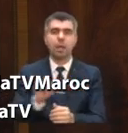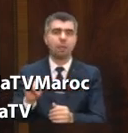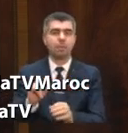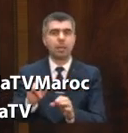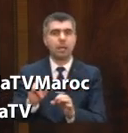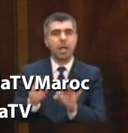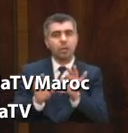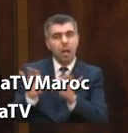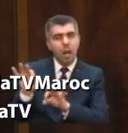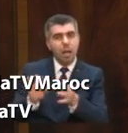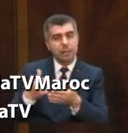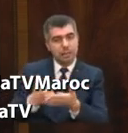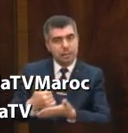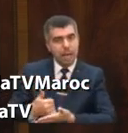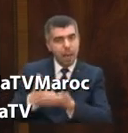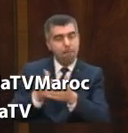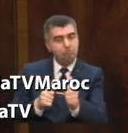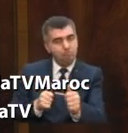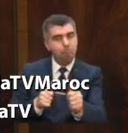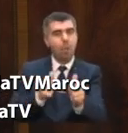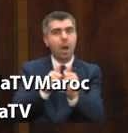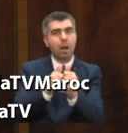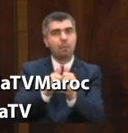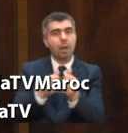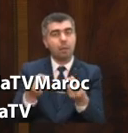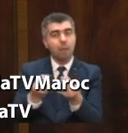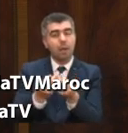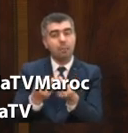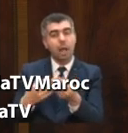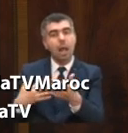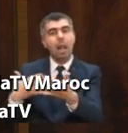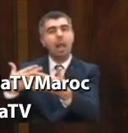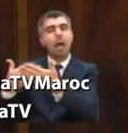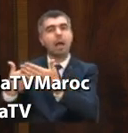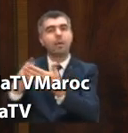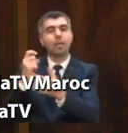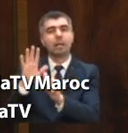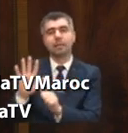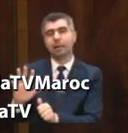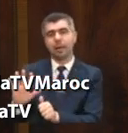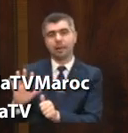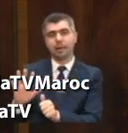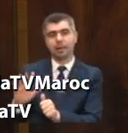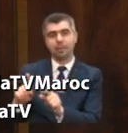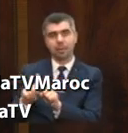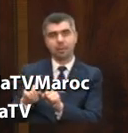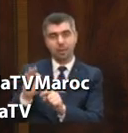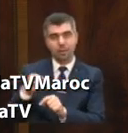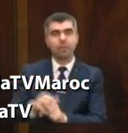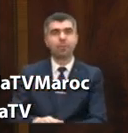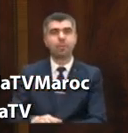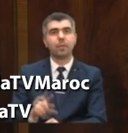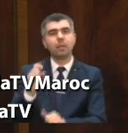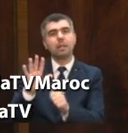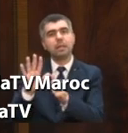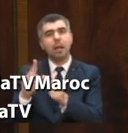الدعم والمواكبة الاجتماعية اللي تدار إلى نهاية شهر 6، باعتبار أن الأمد الذي يتصور أن تصل إليه هو